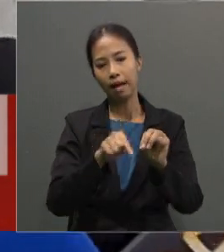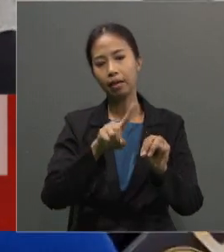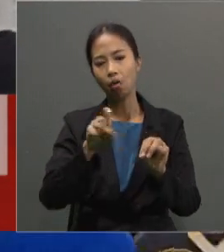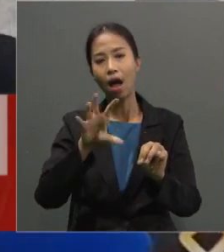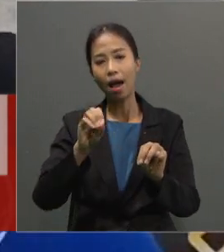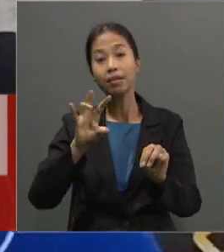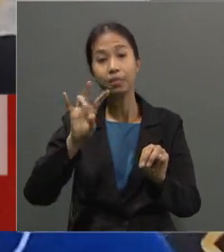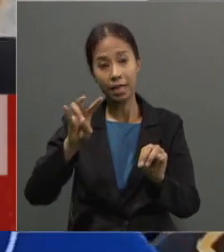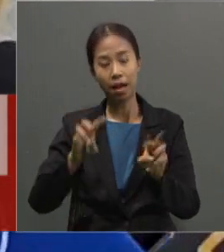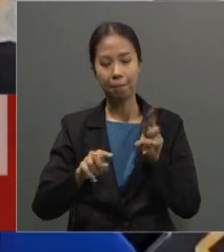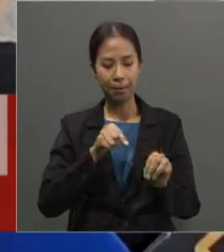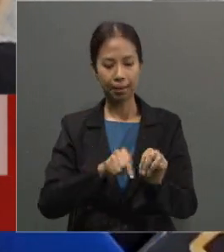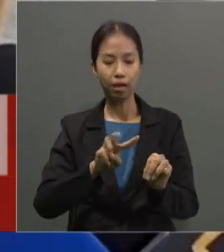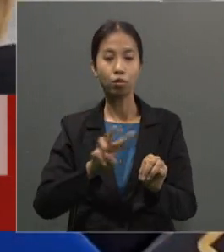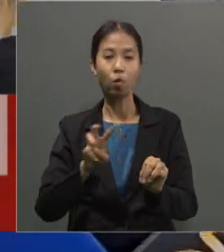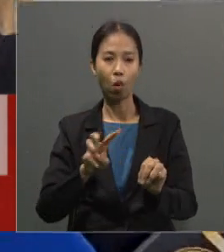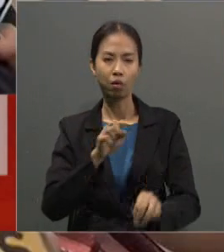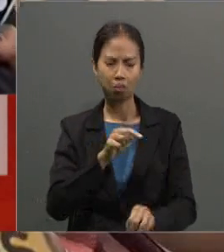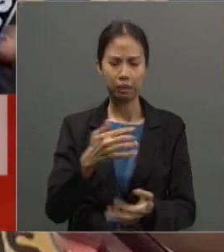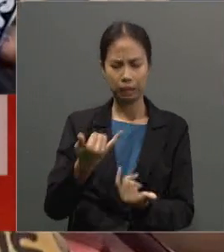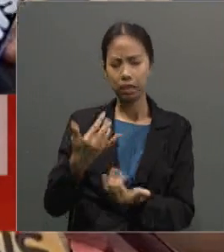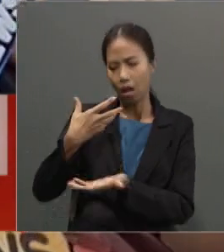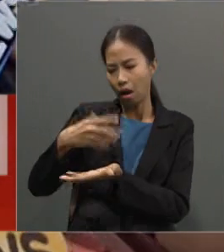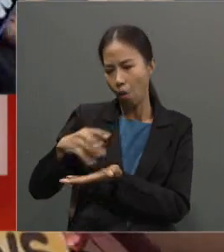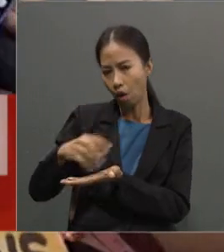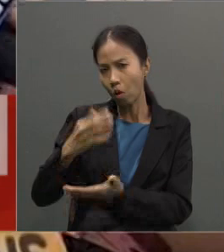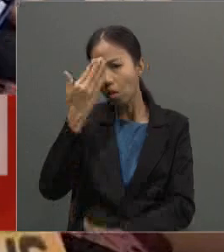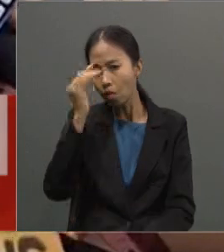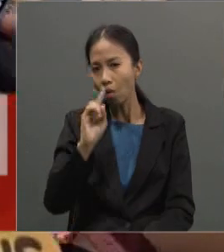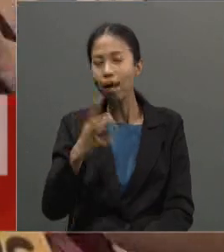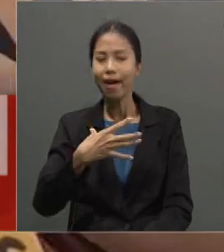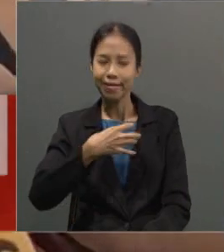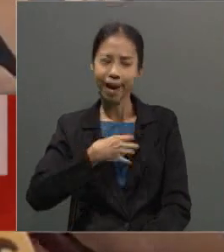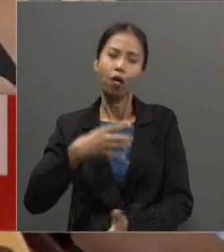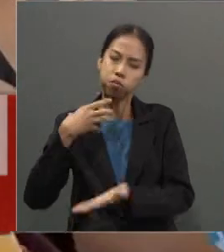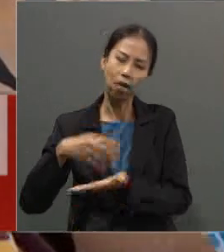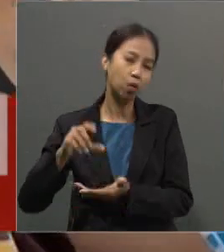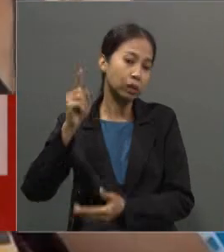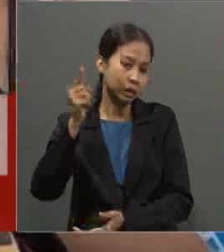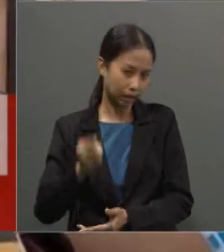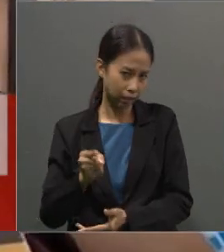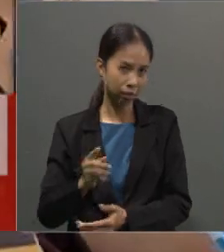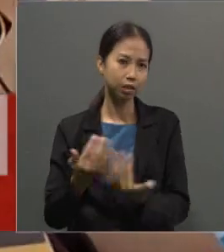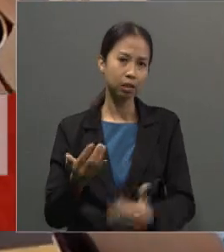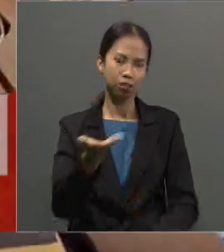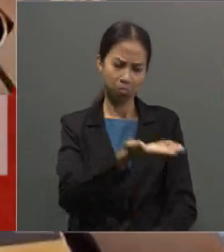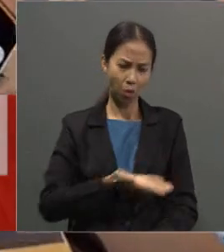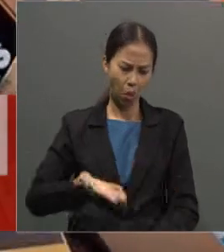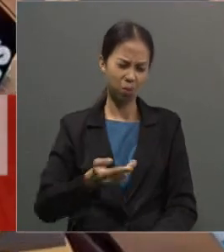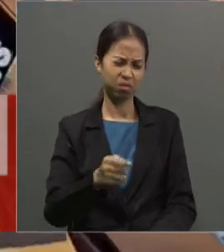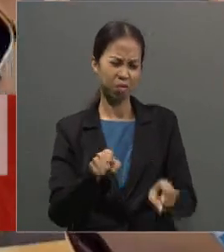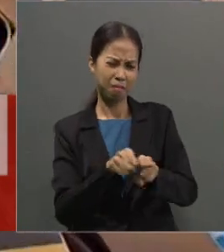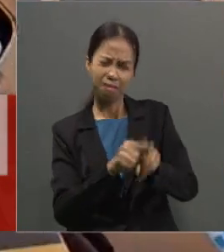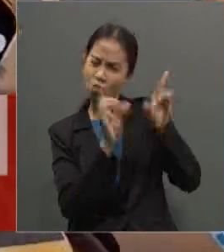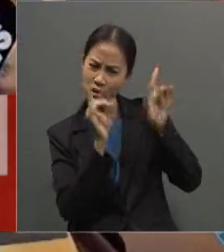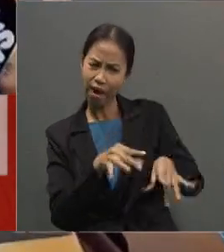200 10ตำรวจเอกณัฐวุฒิบอกนะคะว่าที่ออกมาในครั้งนี้เพื่อต้องการพูดความจริงยืนยันว่าทุกคนเนี่ยถูกใส่ร้ายกลั่